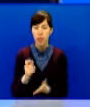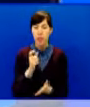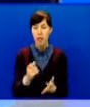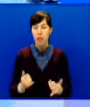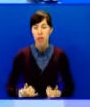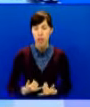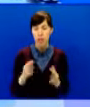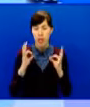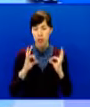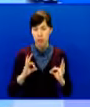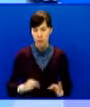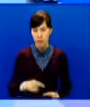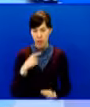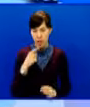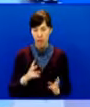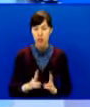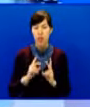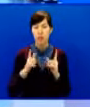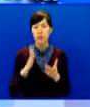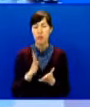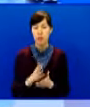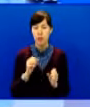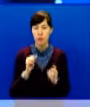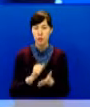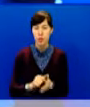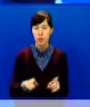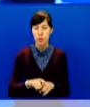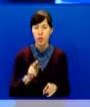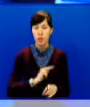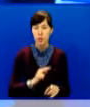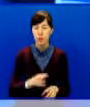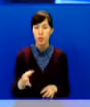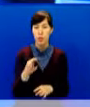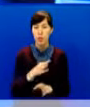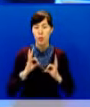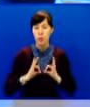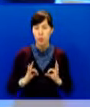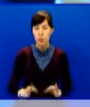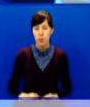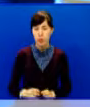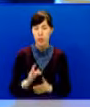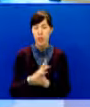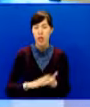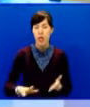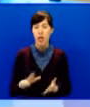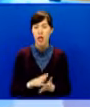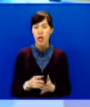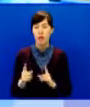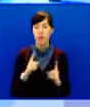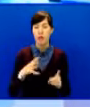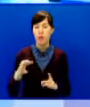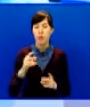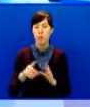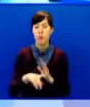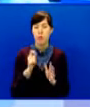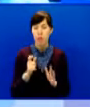арналған прокуратура деп аталады. Астанада мақұлданған құжатқа қатысты түсіндіру жұмыстары облыстық прокуратура қабырғасында да өрбіді. Жиынға облыстық